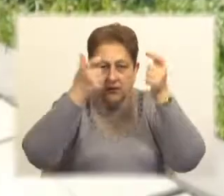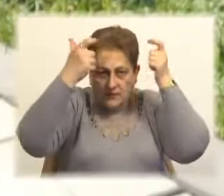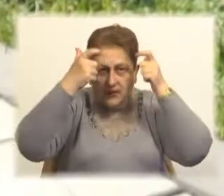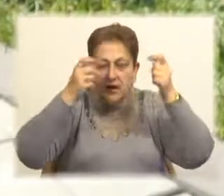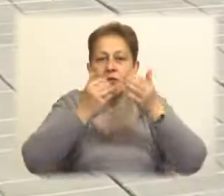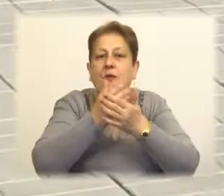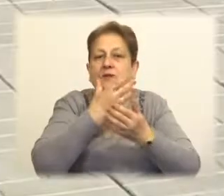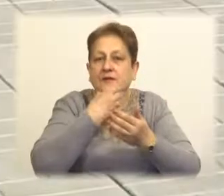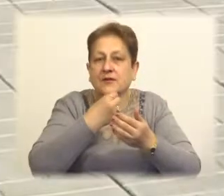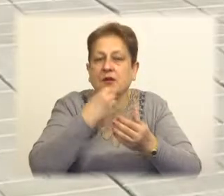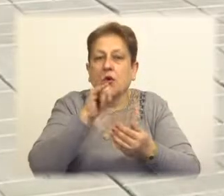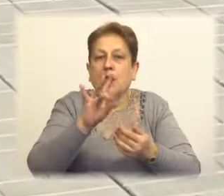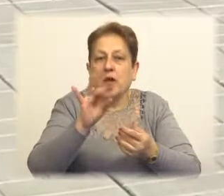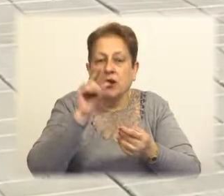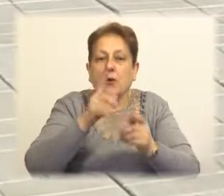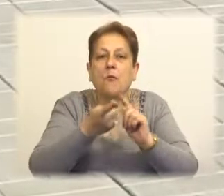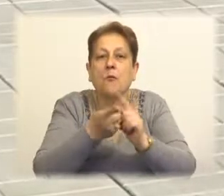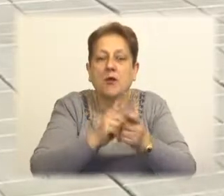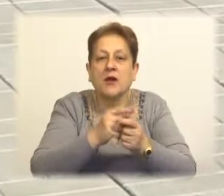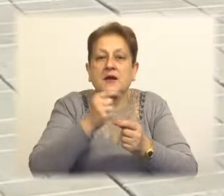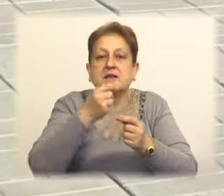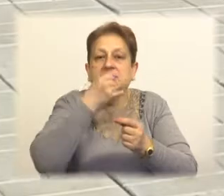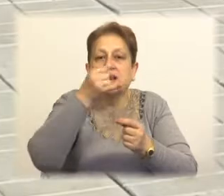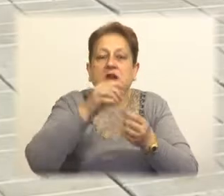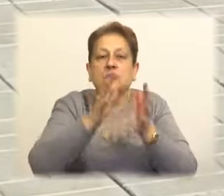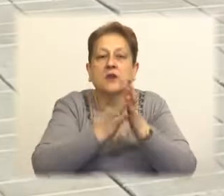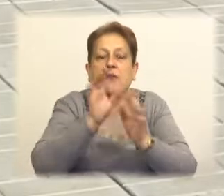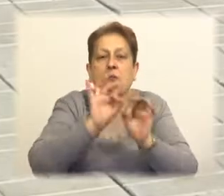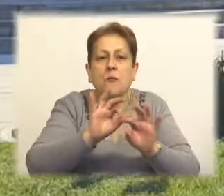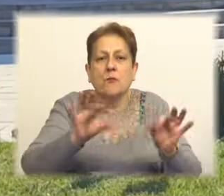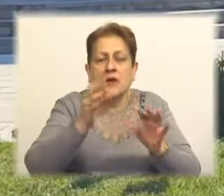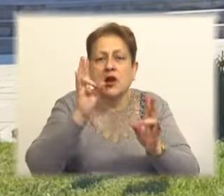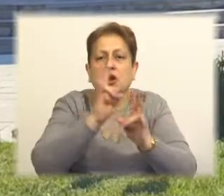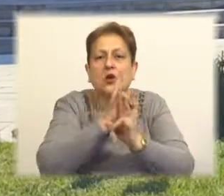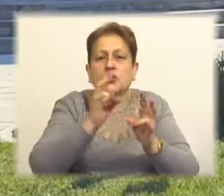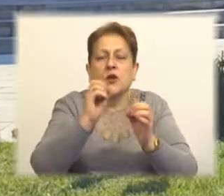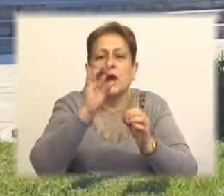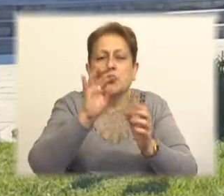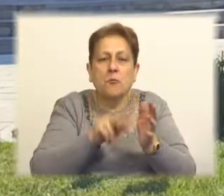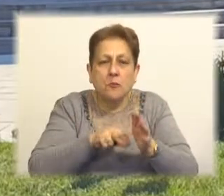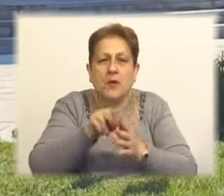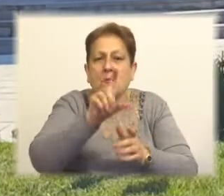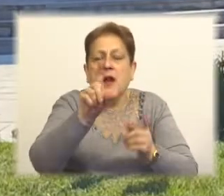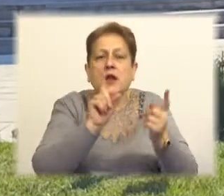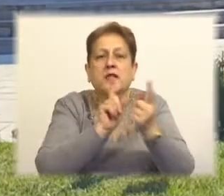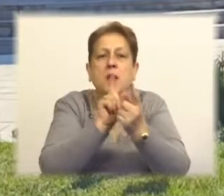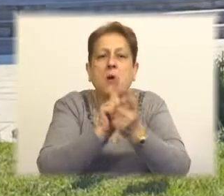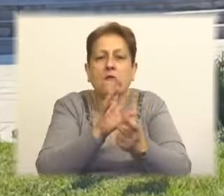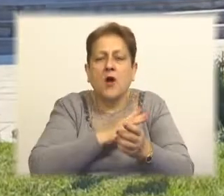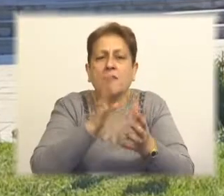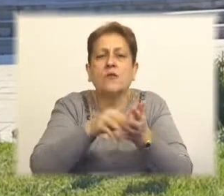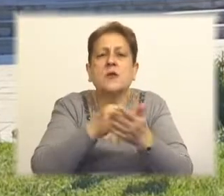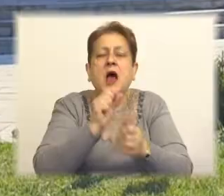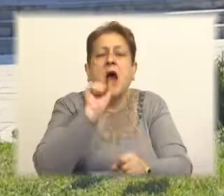թագանման պսակներ։ Ուրենին Հայաստանում փոխարինում է ծիթենու ճյուղերին։ Պատմում են, որ Քրիստոսին Երուսաղեմ մտնելիս մարդիկ դիմավորել են ինչպես